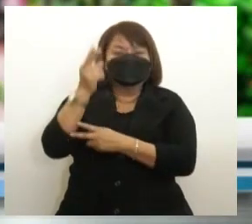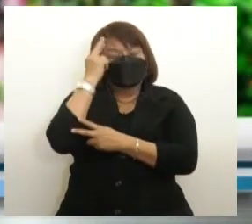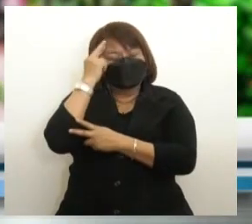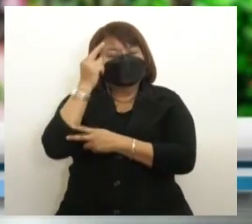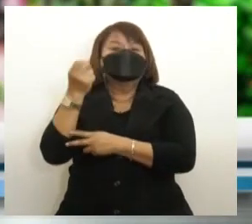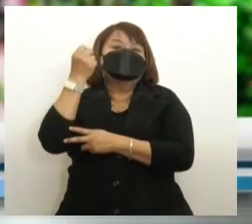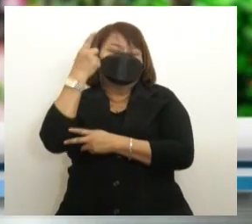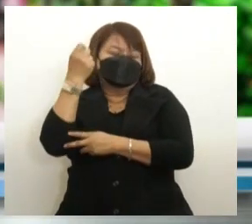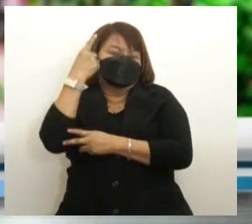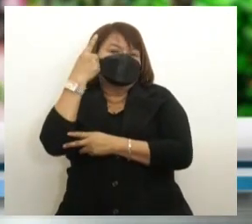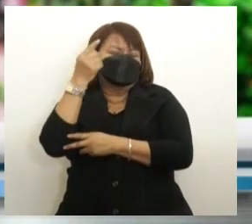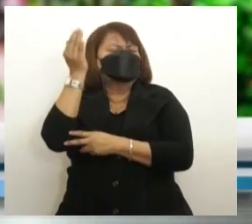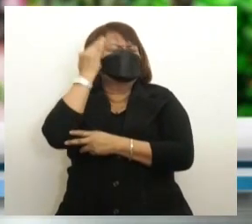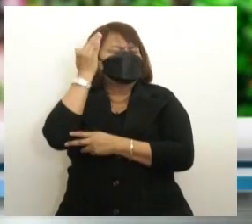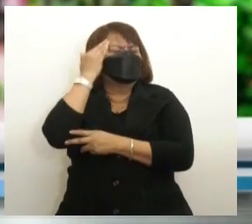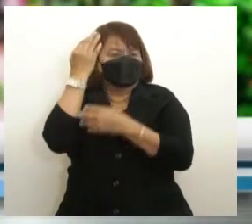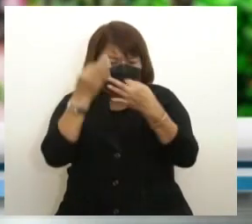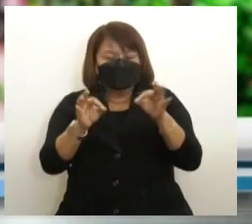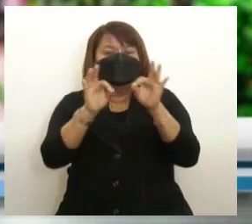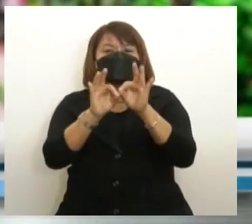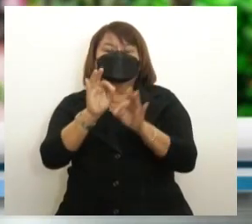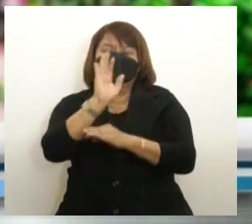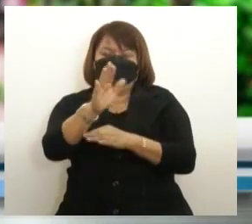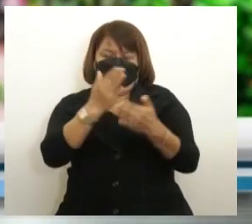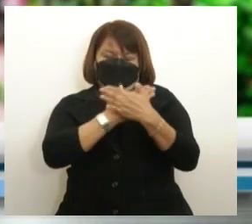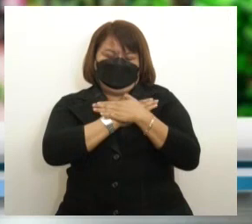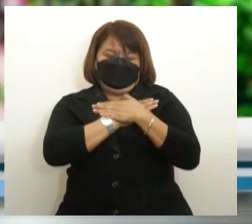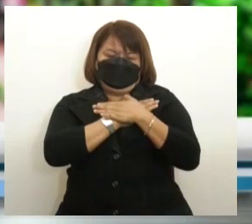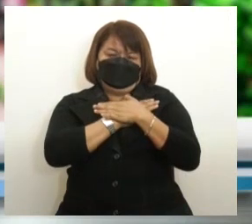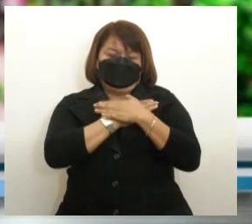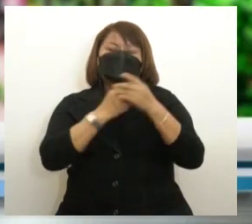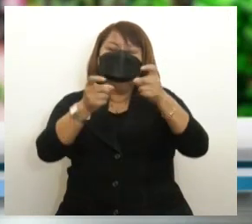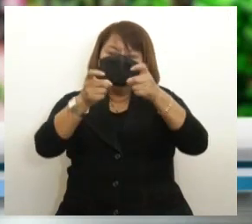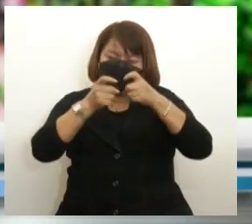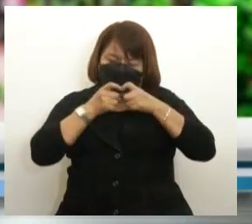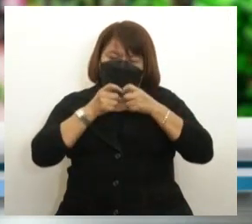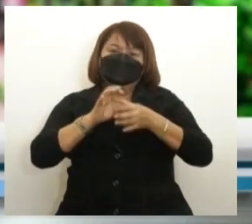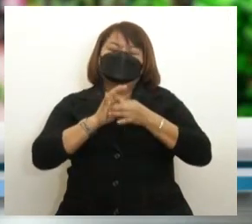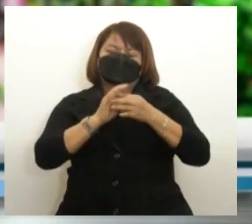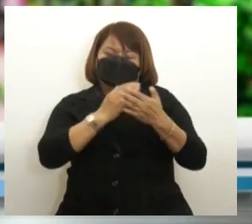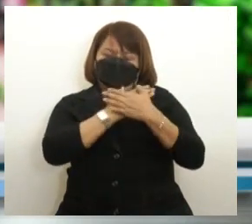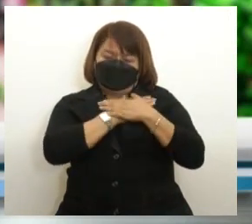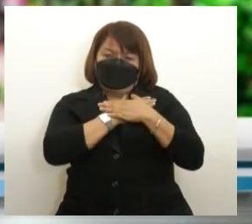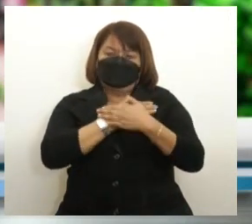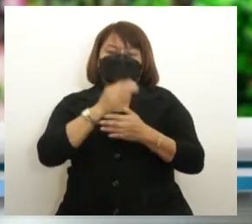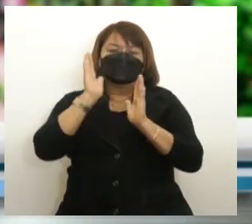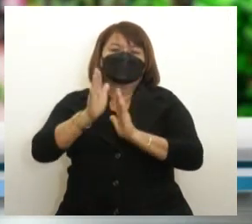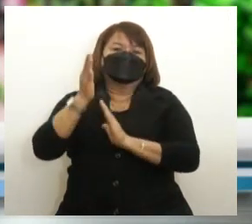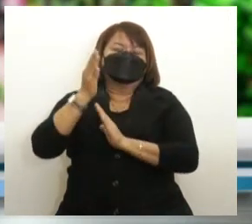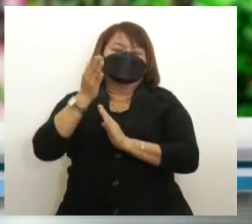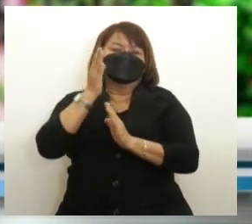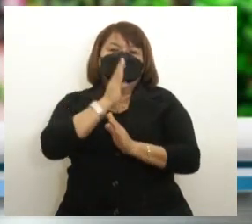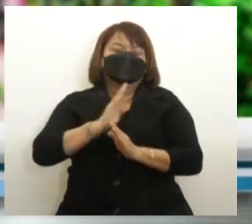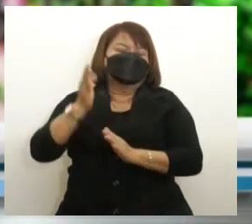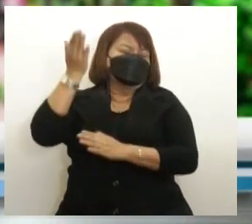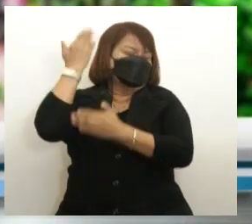จและตระหนักถึงคุณค่าจะเกิดความรักและหวงแหนในสิ่งที่บรรพบุรุษได้ทำในอดีตนะคะนอกจากนี้ยังเป็นตัว